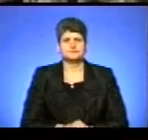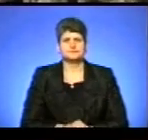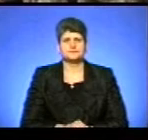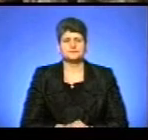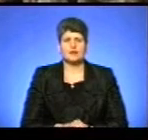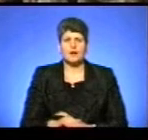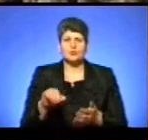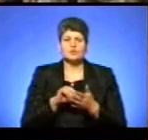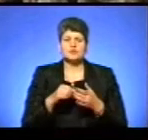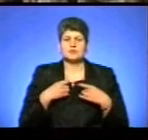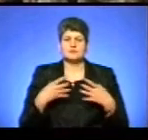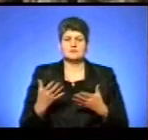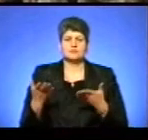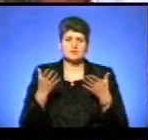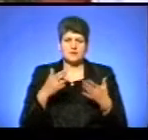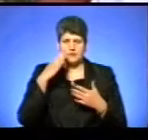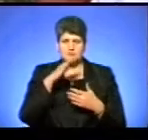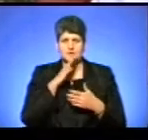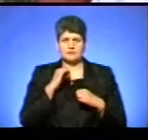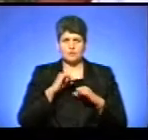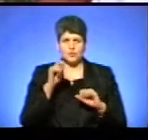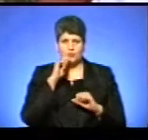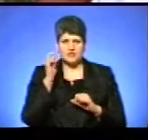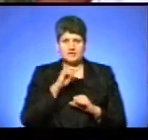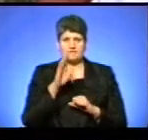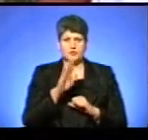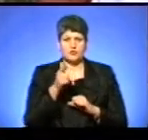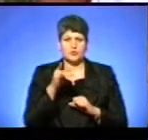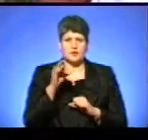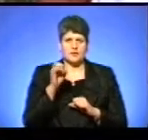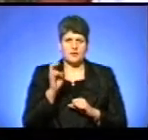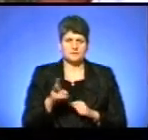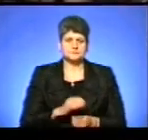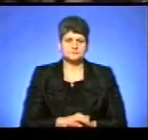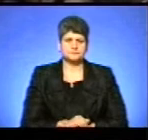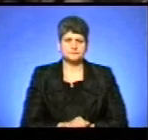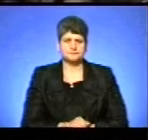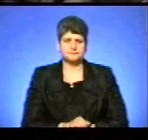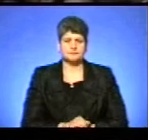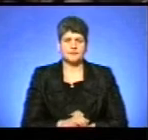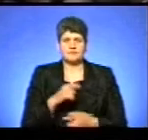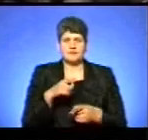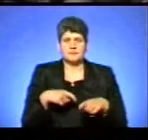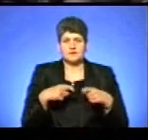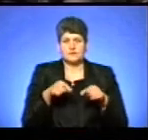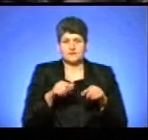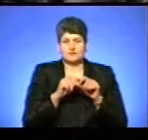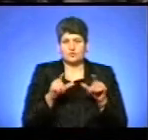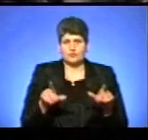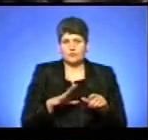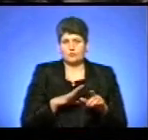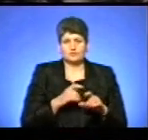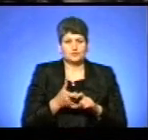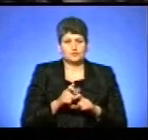На урочистості запросили батьків героя України Віктора Гурняка. Він бігав сюди в школу, він був